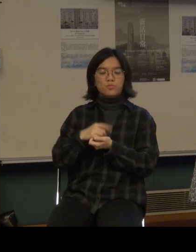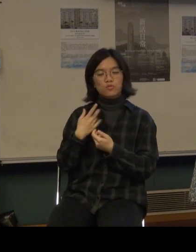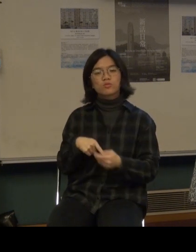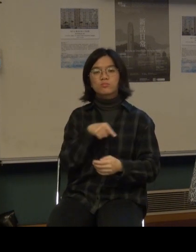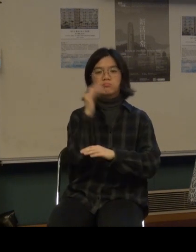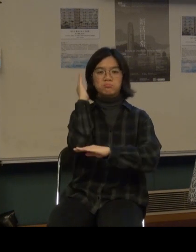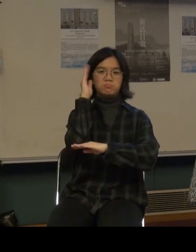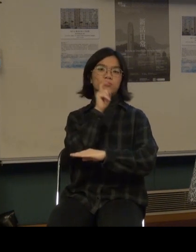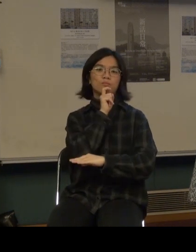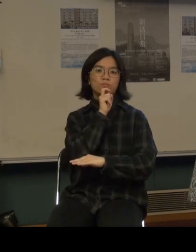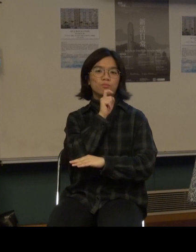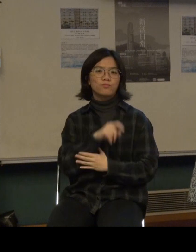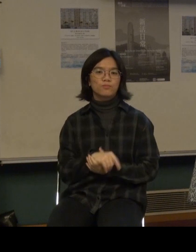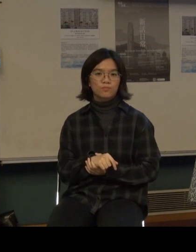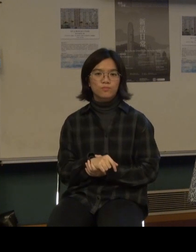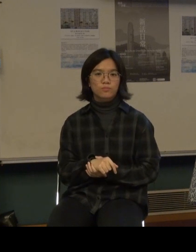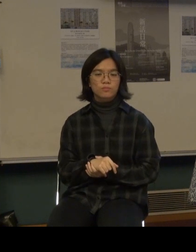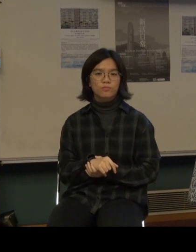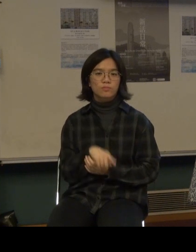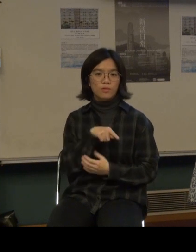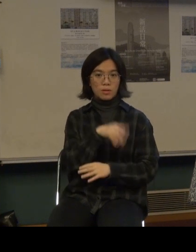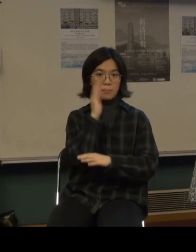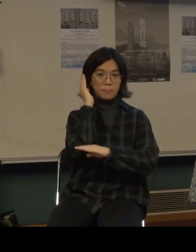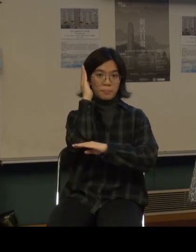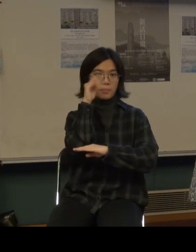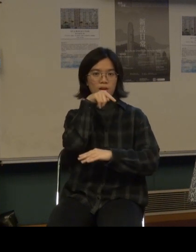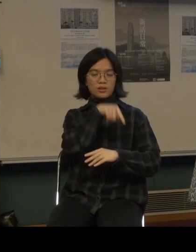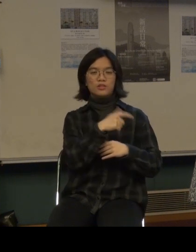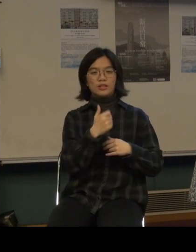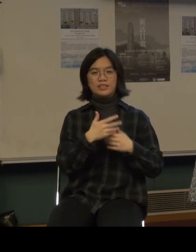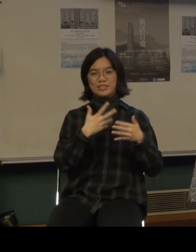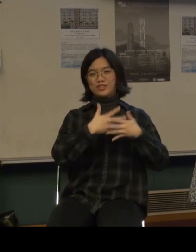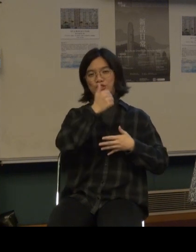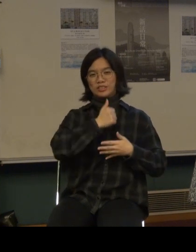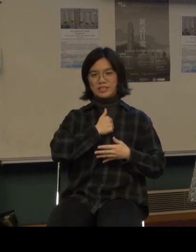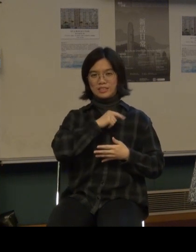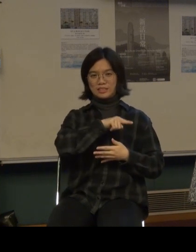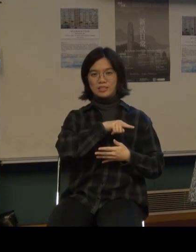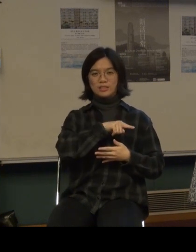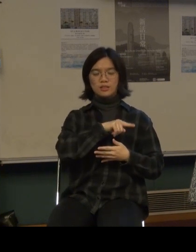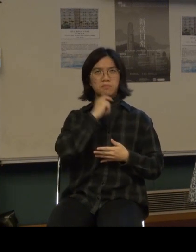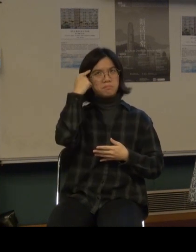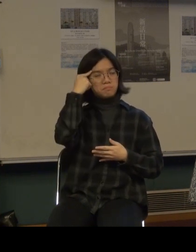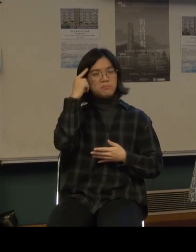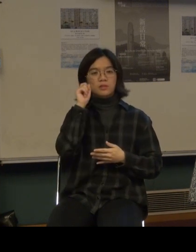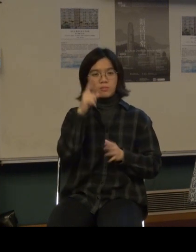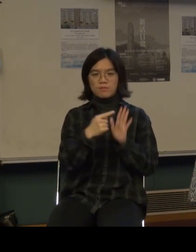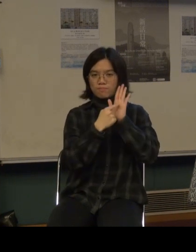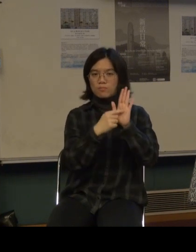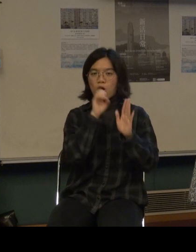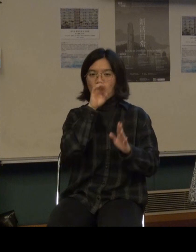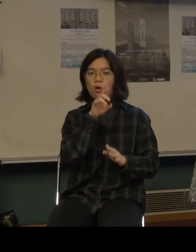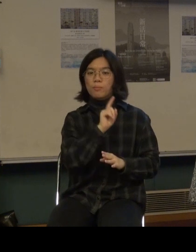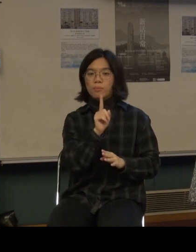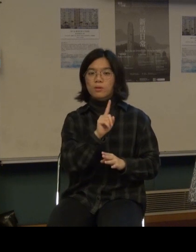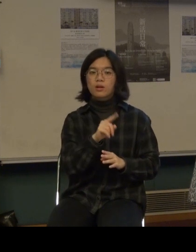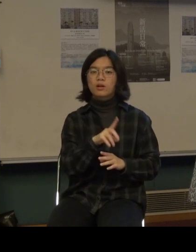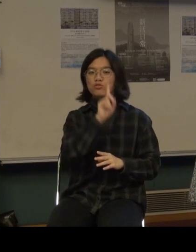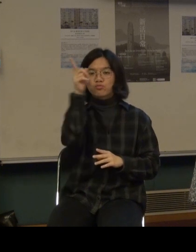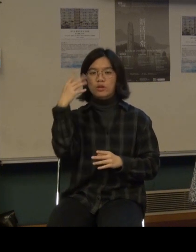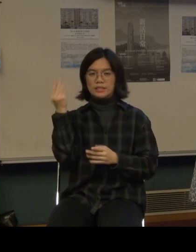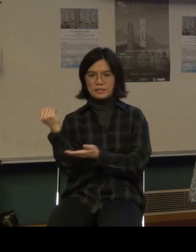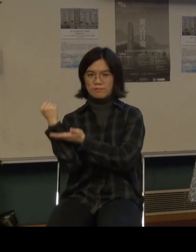座。呢個講座裏邊咧，呢一位Limbon 嘅建築師咧就特別提到啊，佢想咧同啲投資者啊